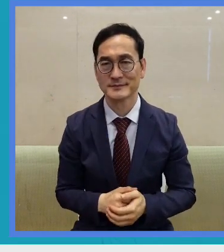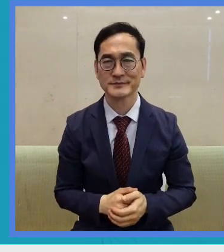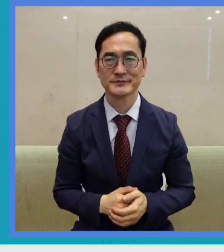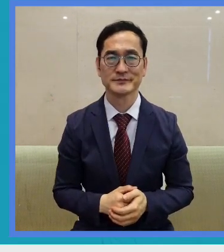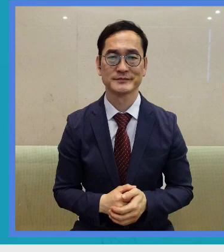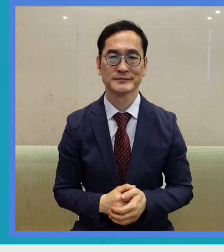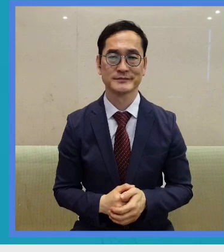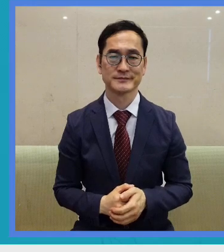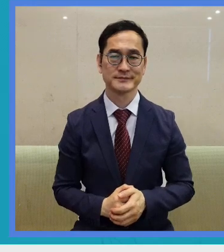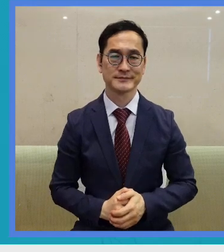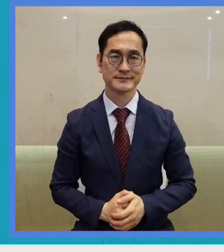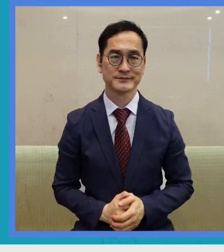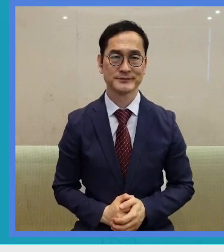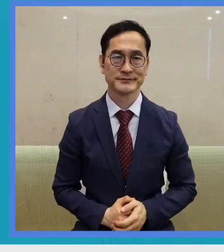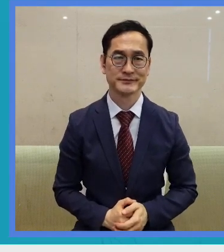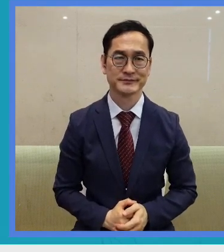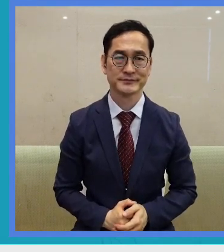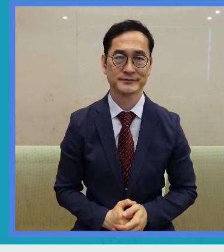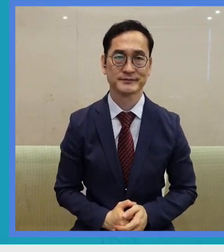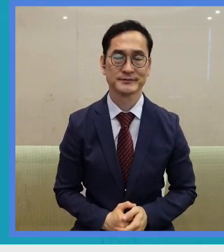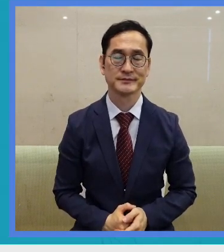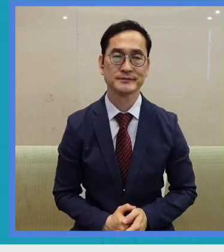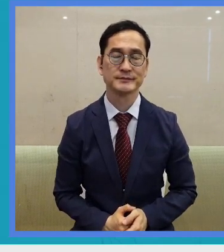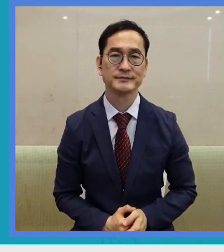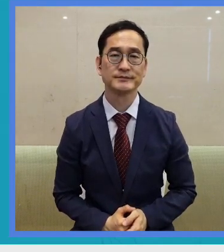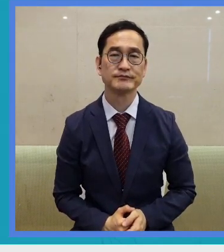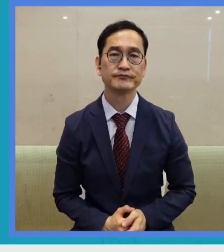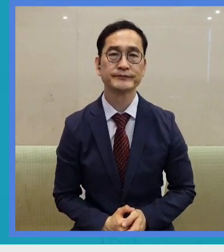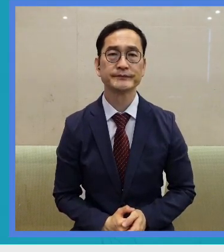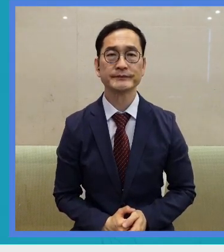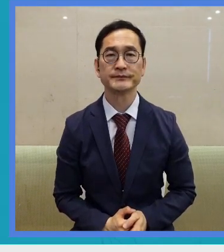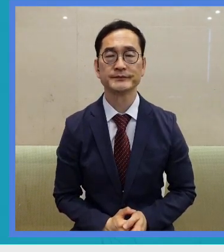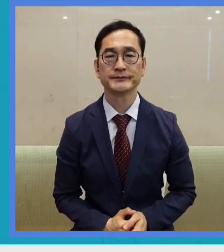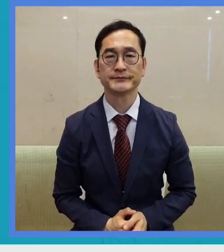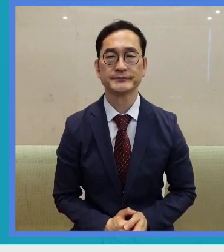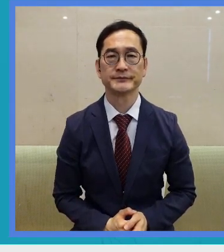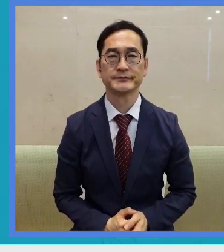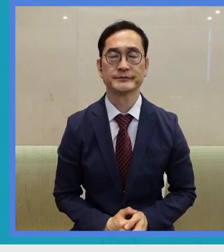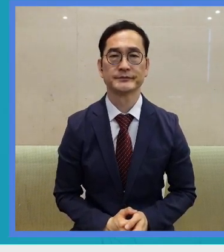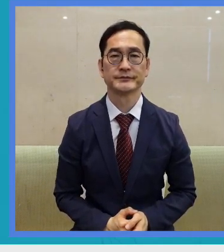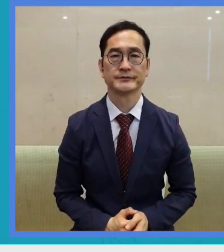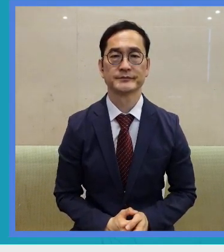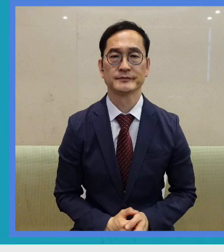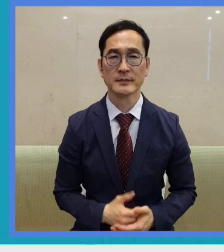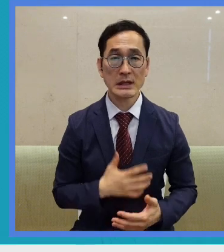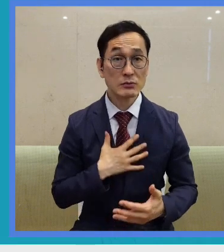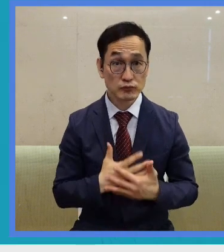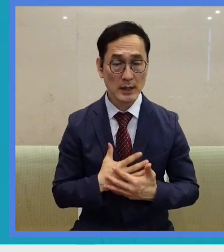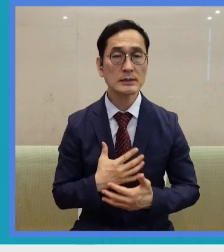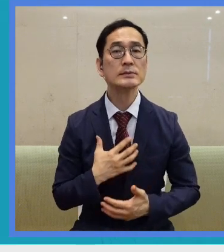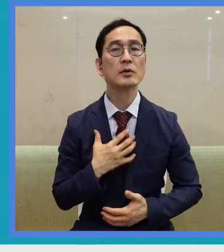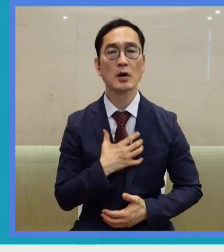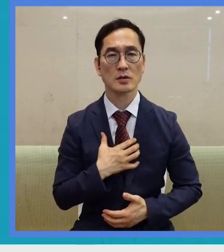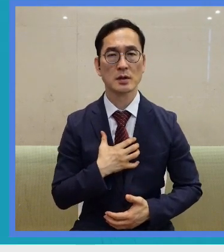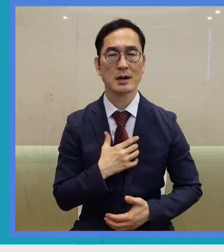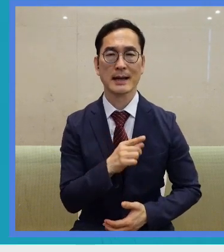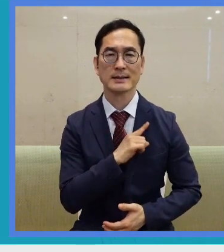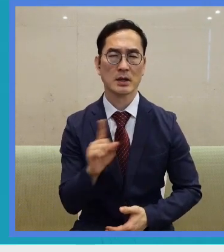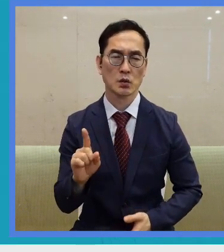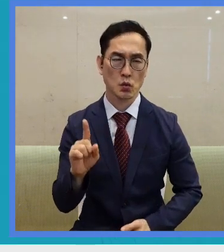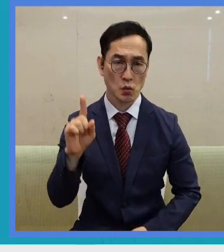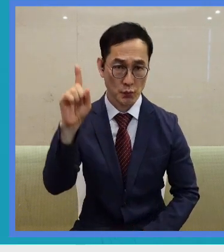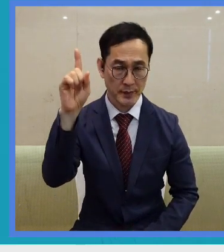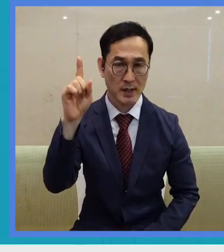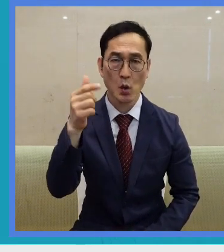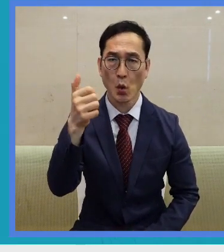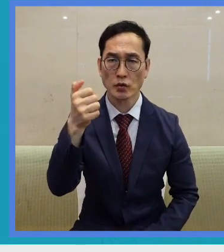보호자와 청소년을 같이 이제 조사를 했습니다. 보시다시피 불안 걱정이 굉장히 높은 수준이고요.